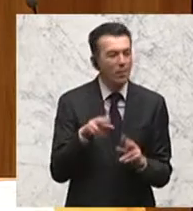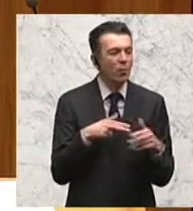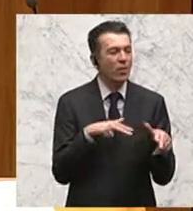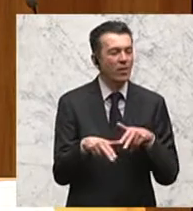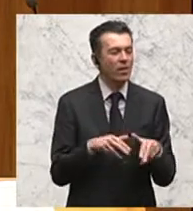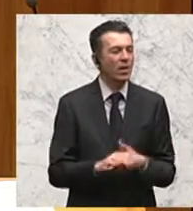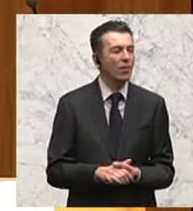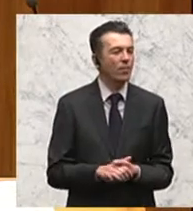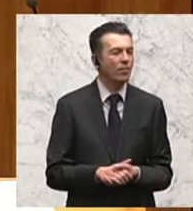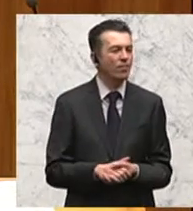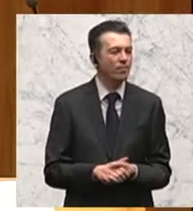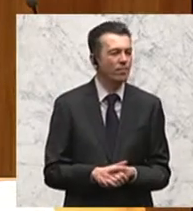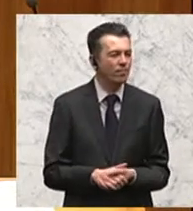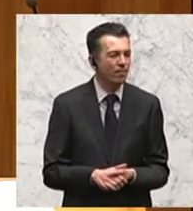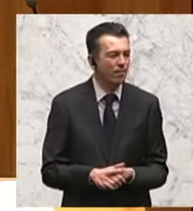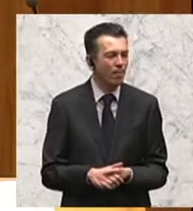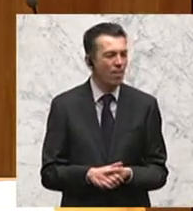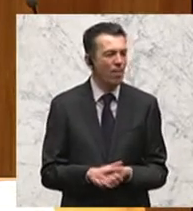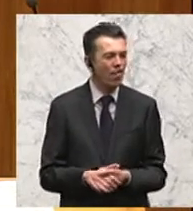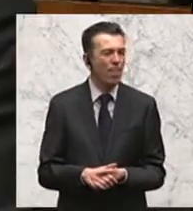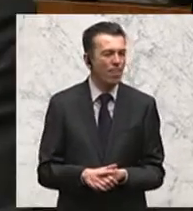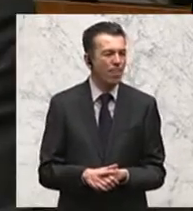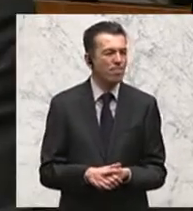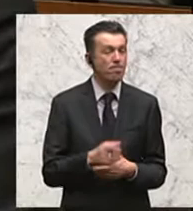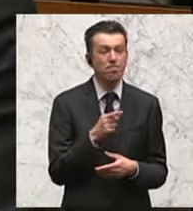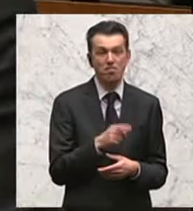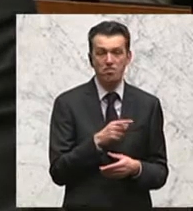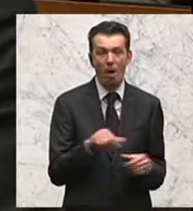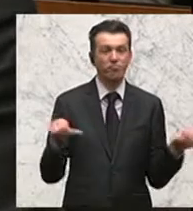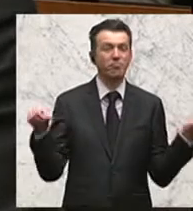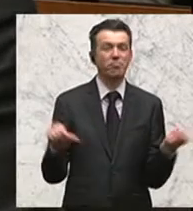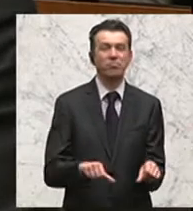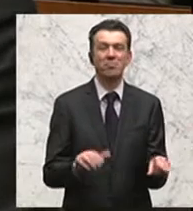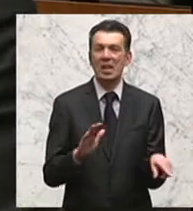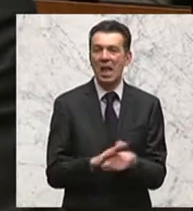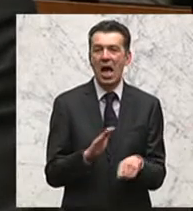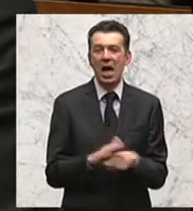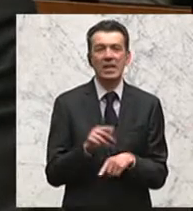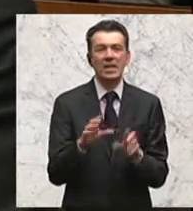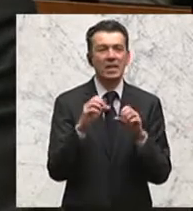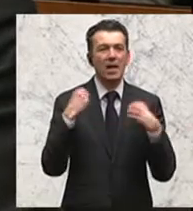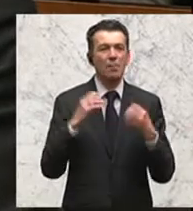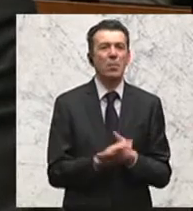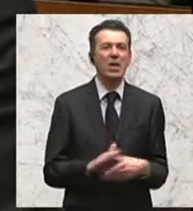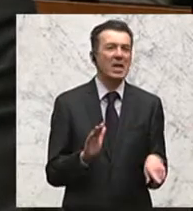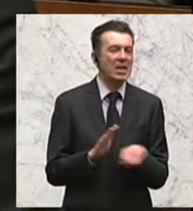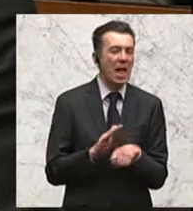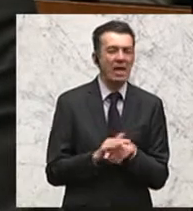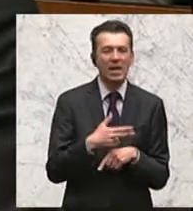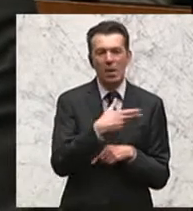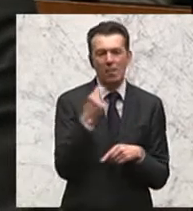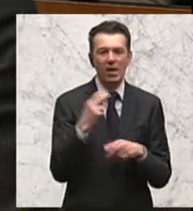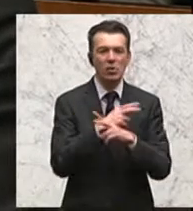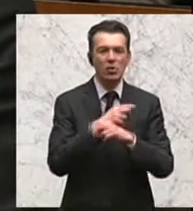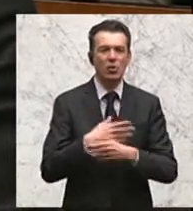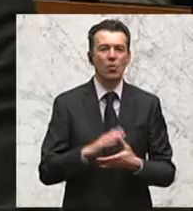geehrten, Sie sind auf ganzer Linie gescheitert. Und das zum Nachteil dieser Republik, zum Nachteil der Menschen in Österreich.